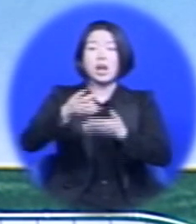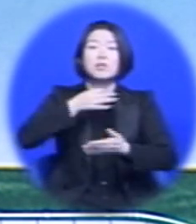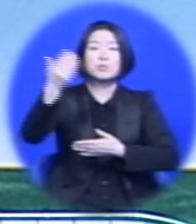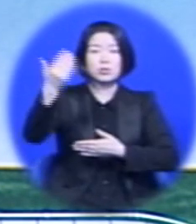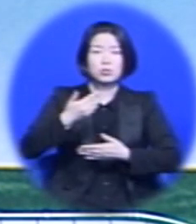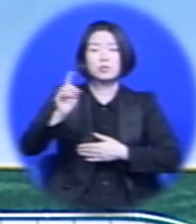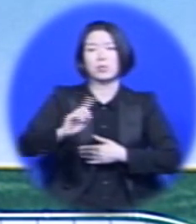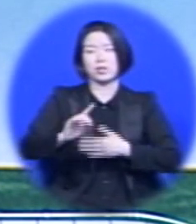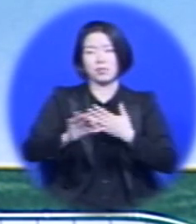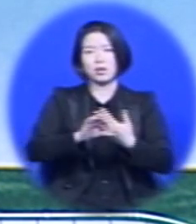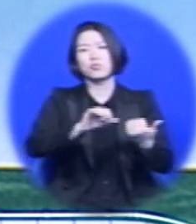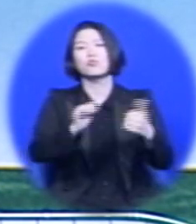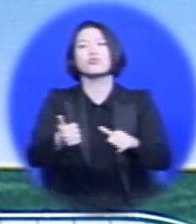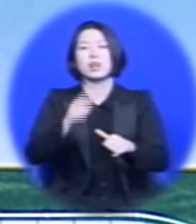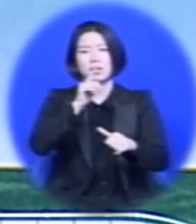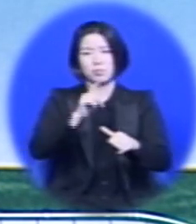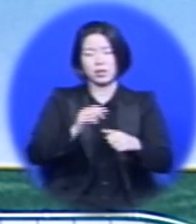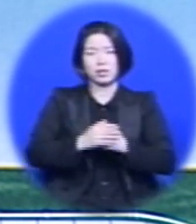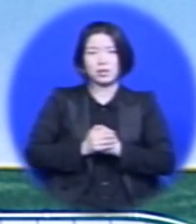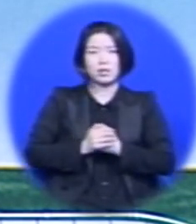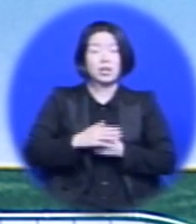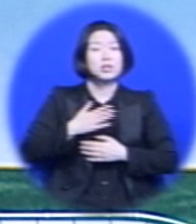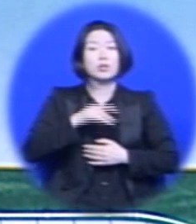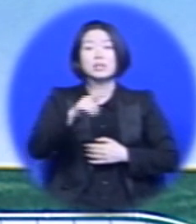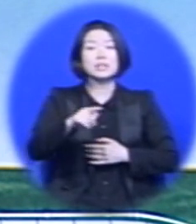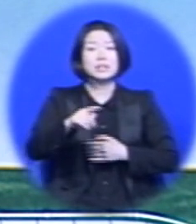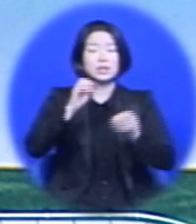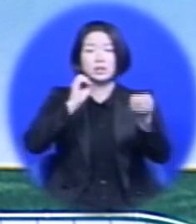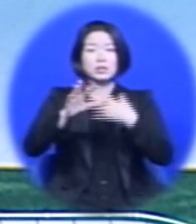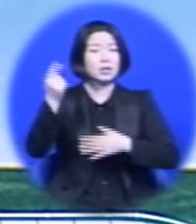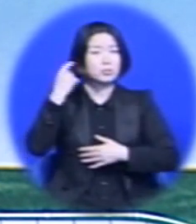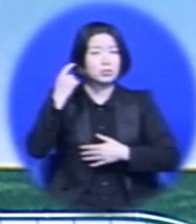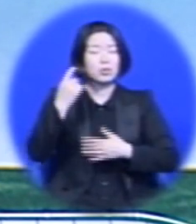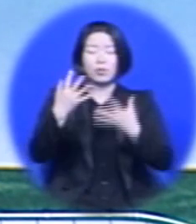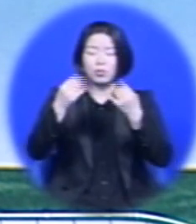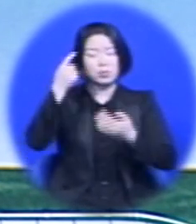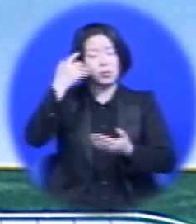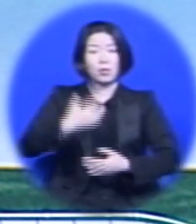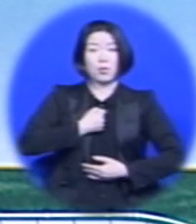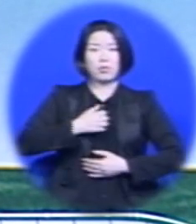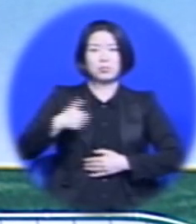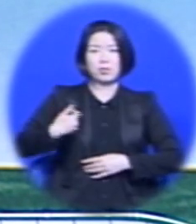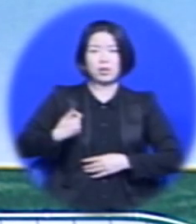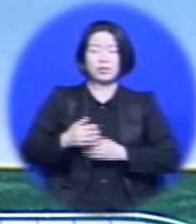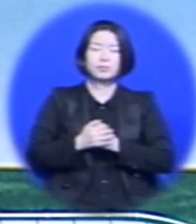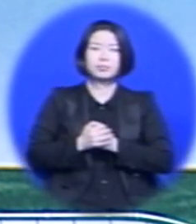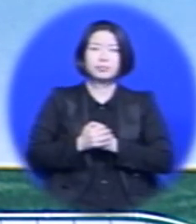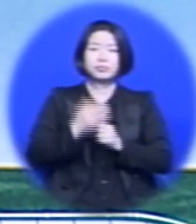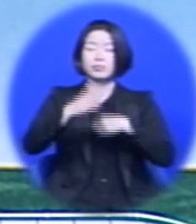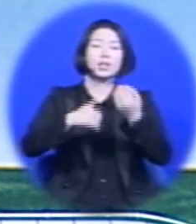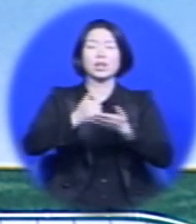죽으라는 것이었습니다 저는 그 응답을 듣고 얼마나 충격을 받았는지 모릅니다